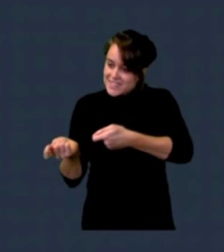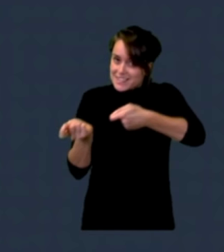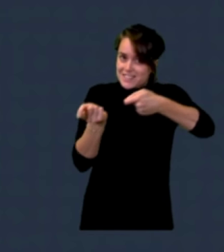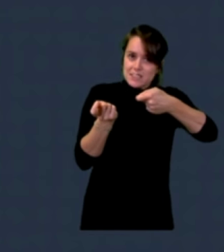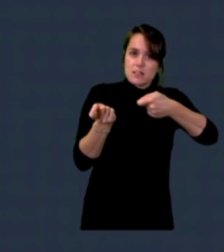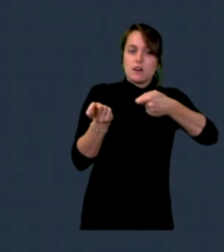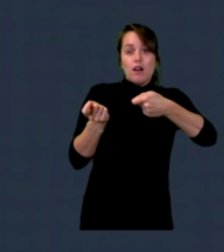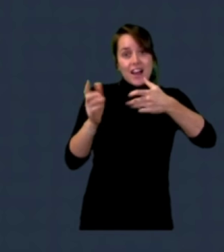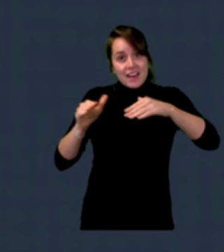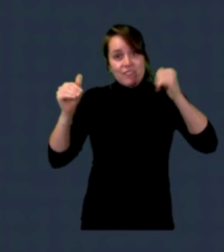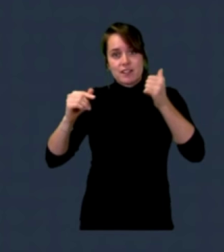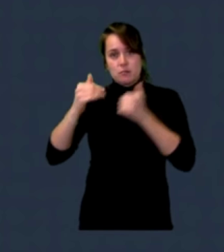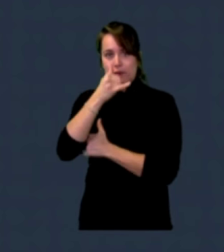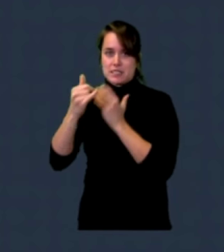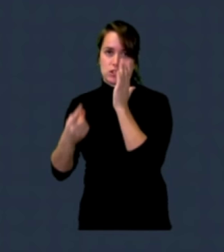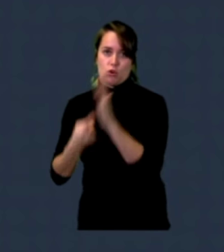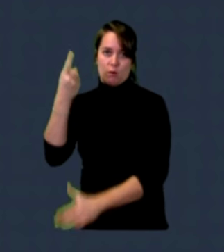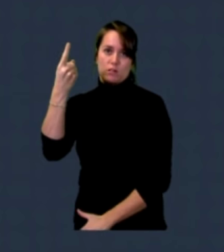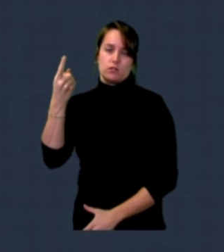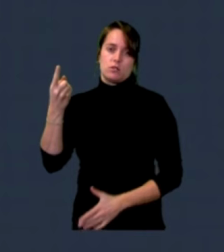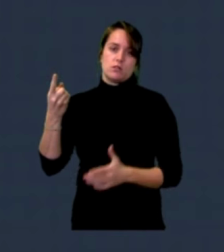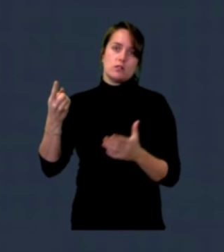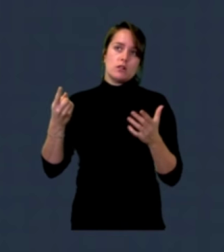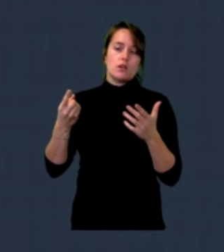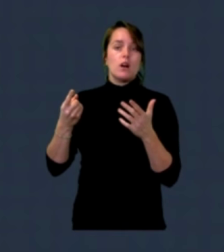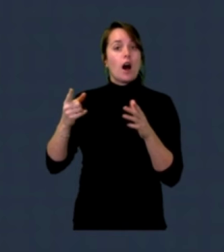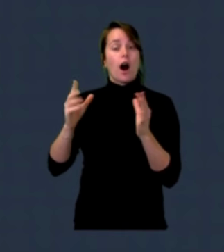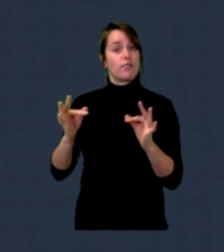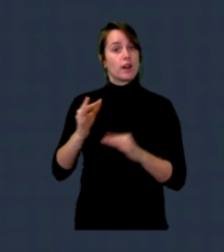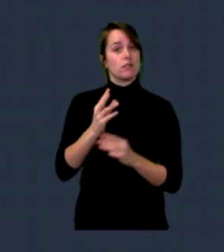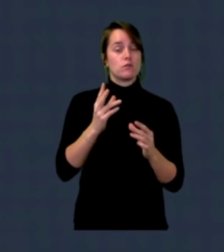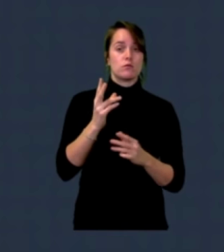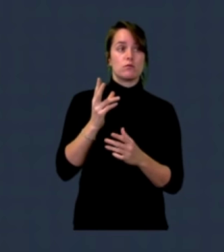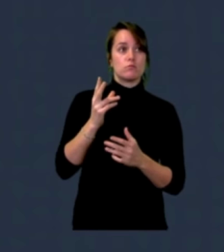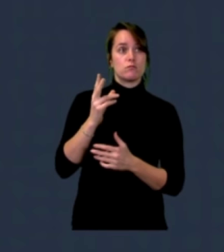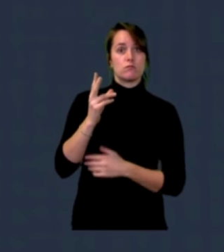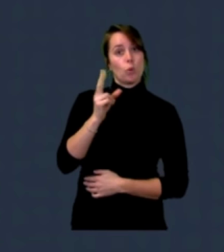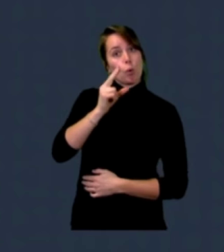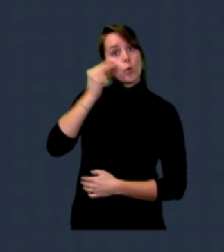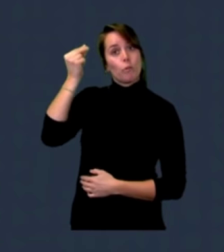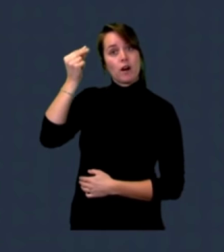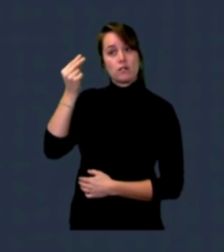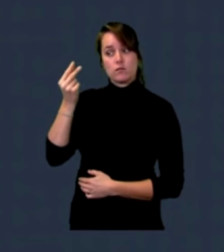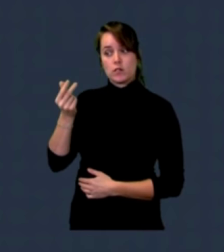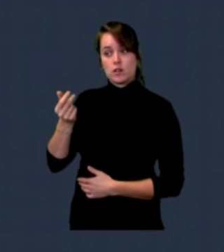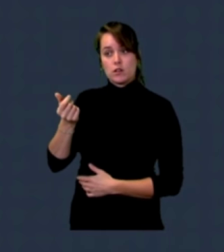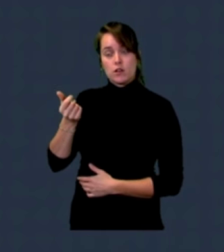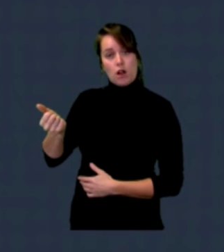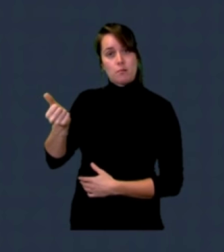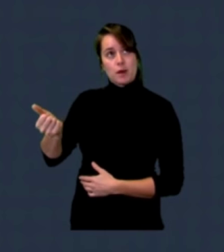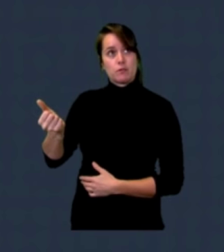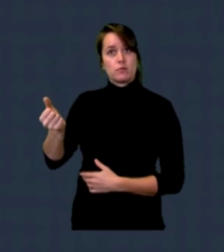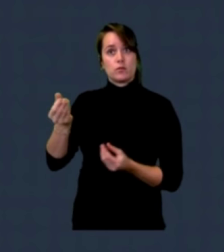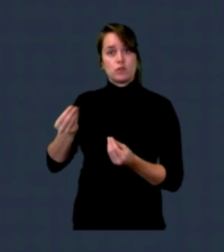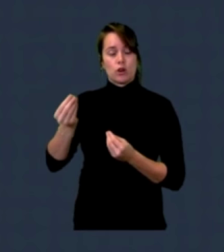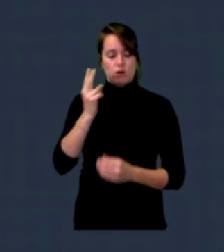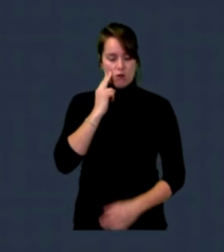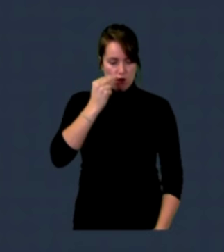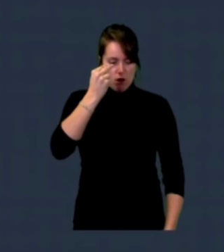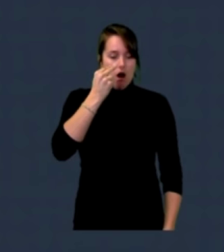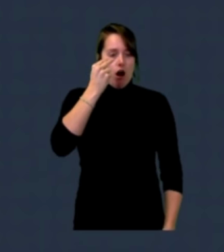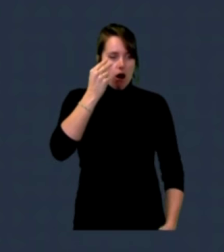pas récidiver, ce qui leur permet d'une part sur un plan humain de pouvoir elles-mêmes ressortir par